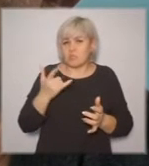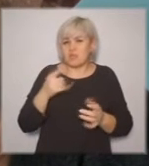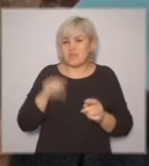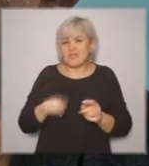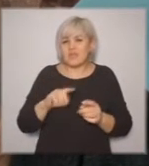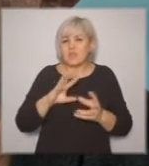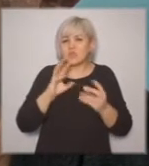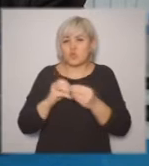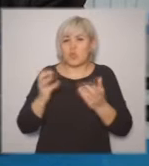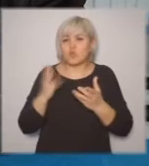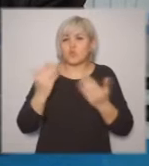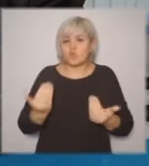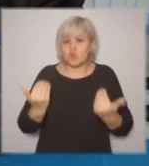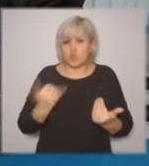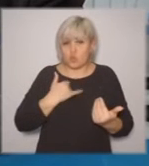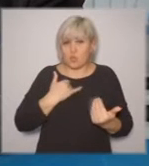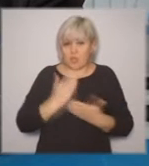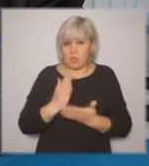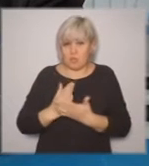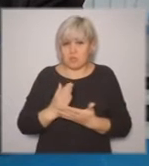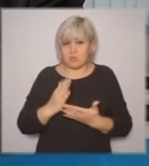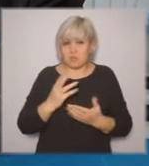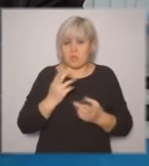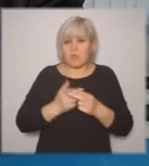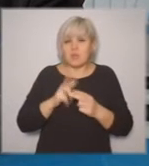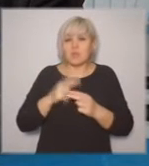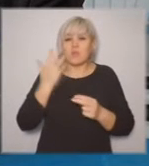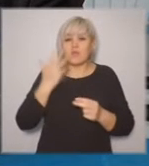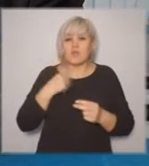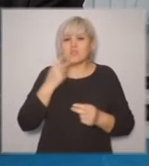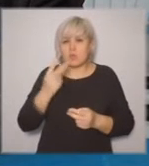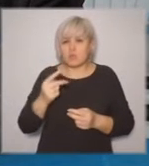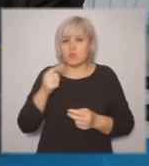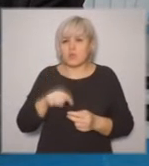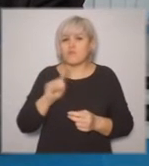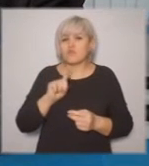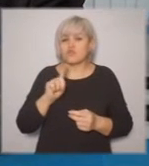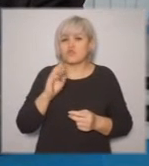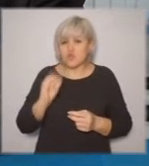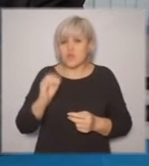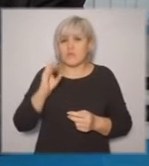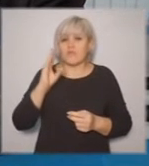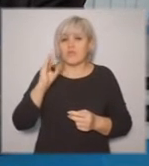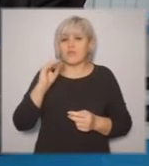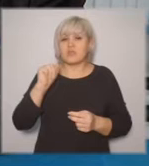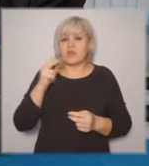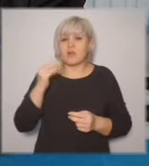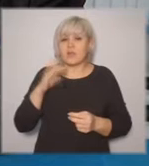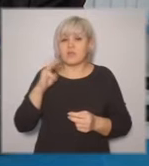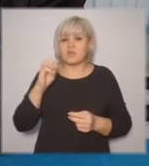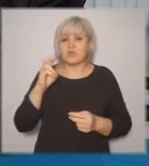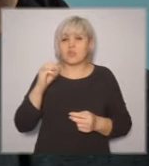общественном поприще, в той же спортивной деятельности, я не достиг бы тех результатов, которые вот сейчас у